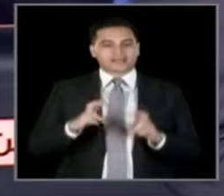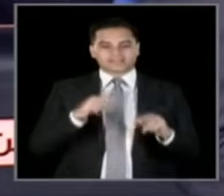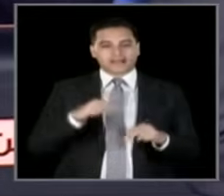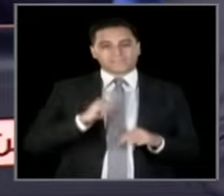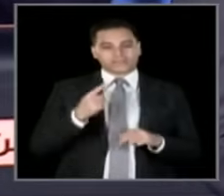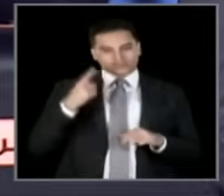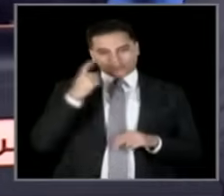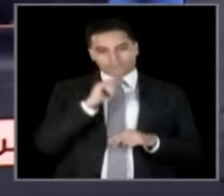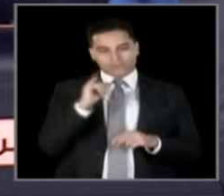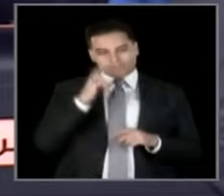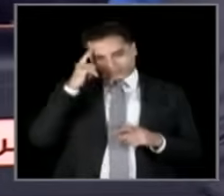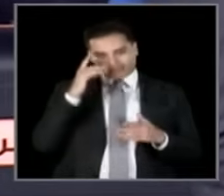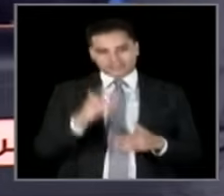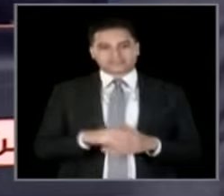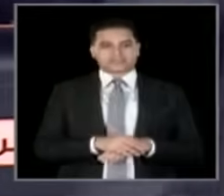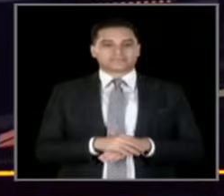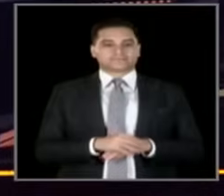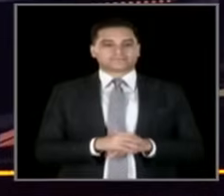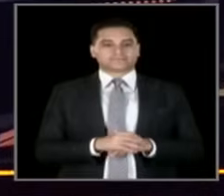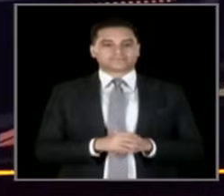صعبة، محتاجة شوية تركيز مش أكتر.